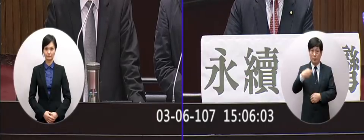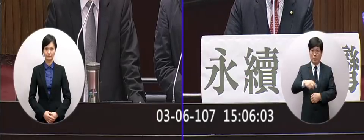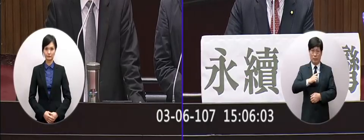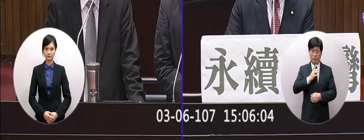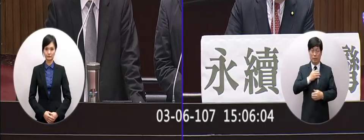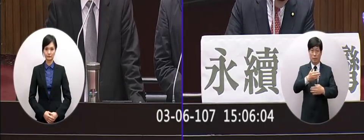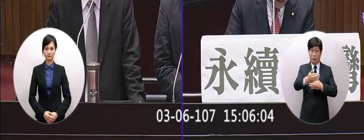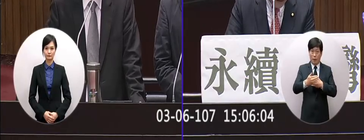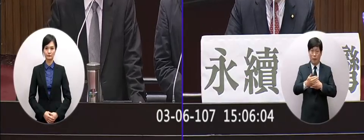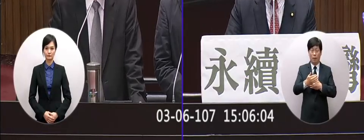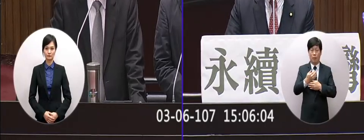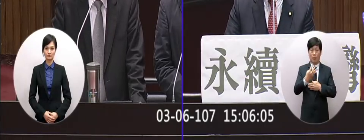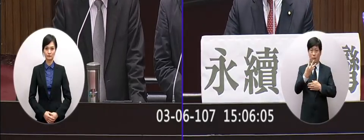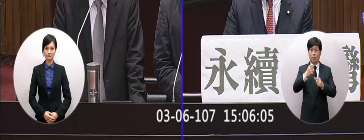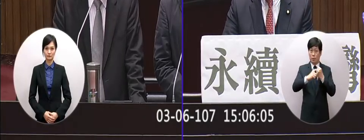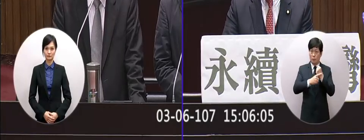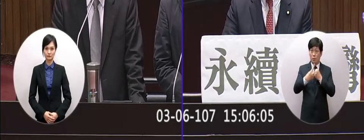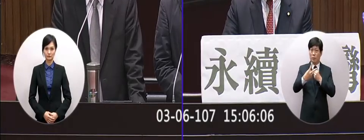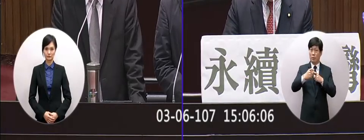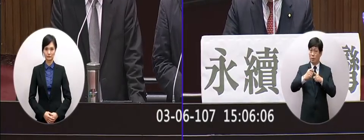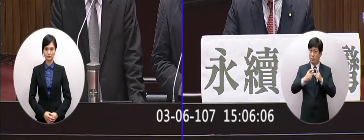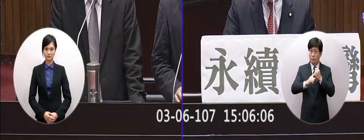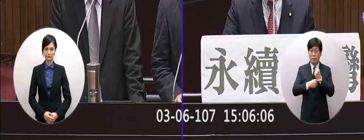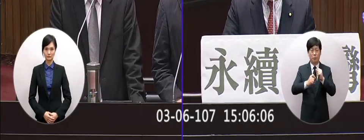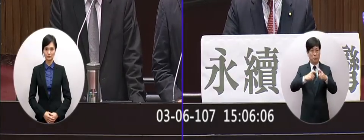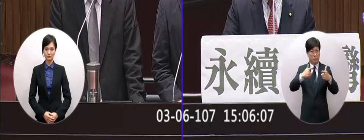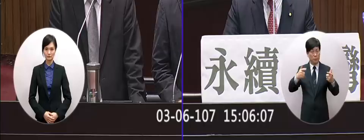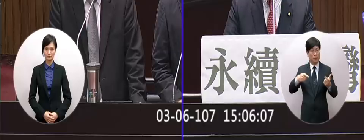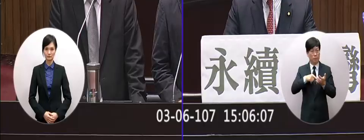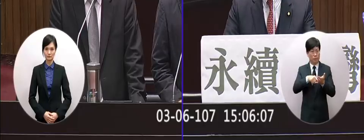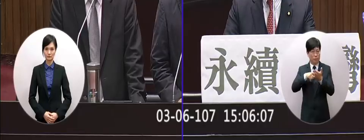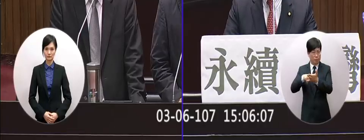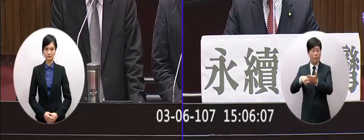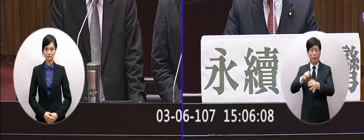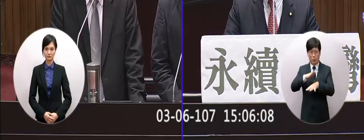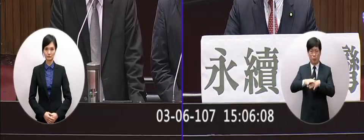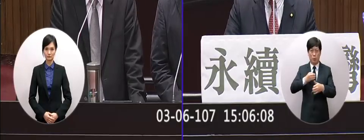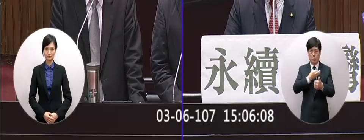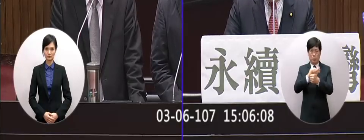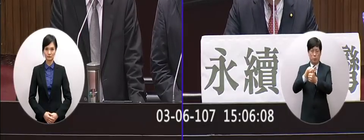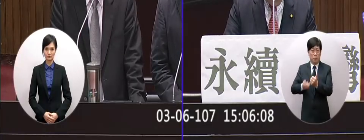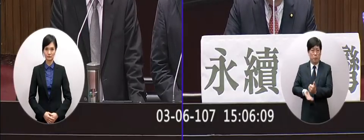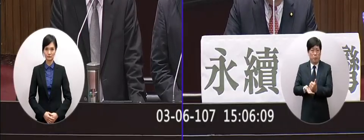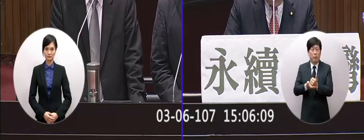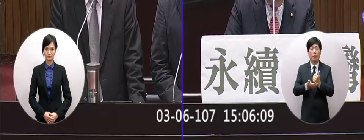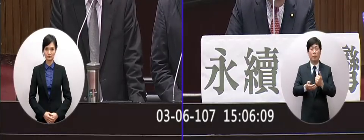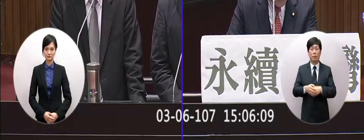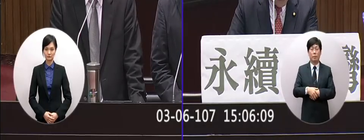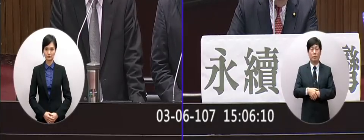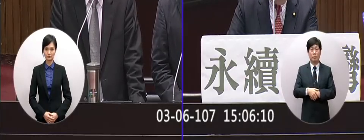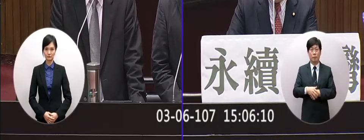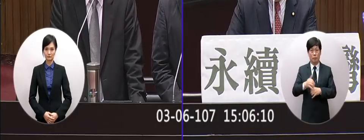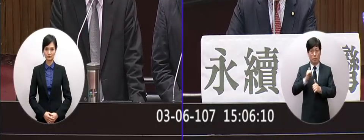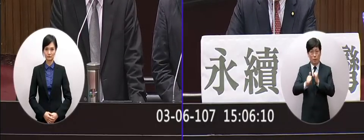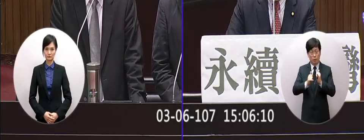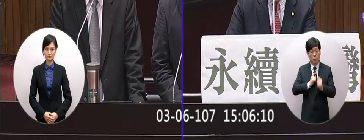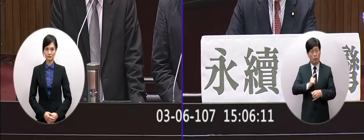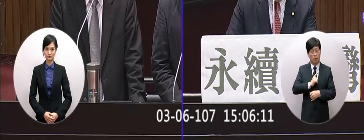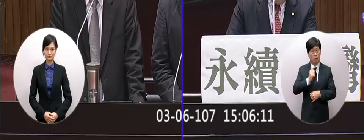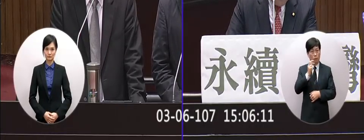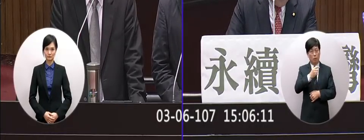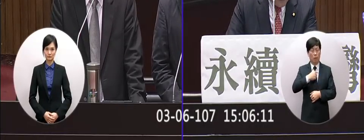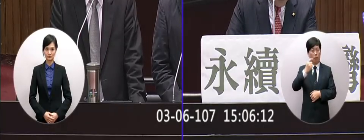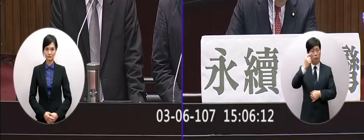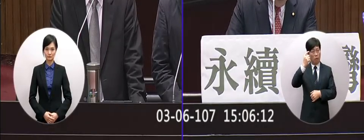四公尺，或者是退缩两公尺等等的这一些申请的奖励，也让民众善恶金刚哦，讨个不傻